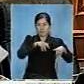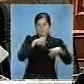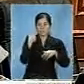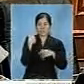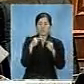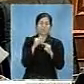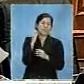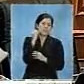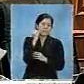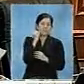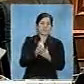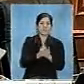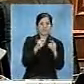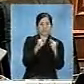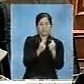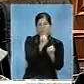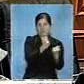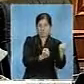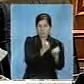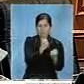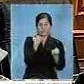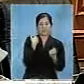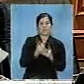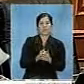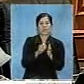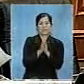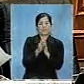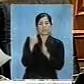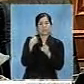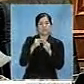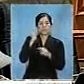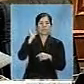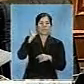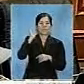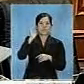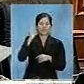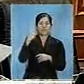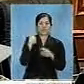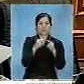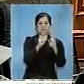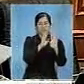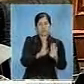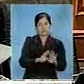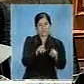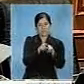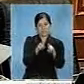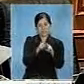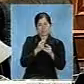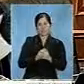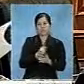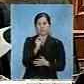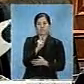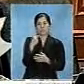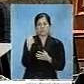หลังแรกมีรถคันแรกแล้วก็ถูกอภิปรายไปในทางลักษณะที่เป็นประชานิยมสร้างความ